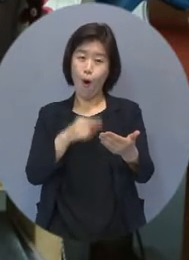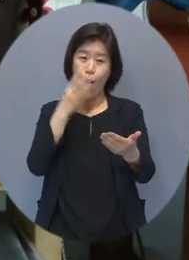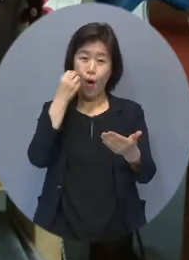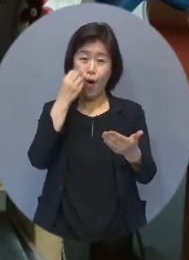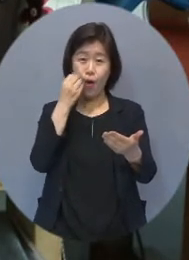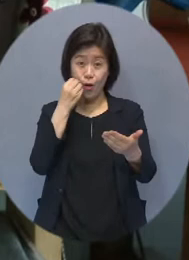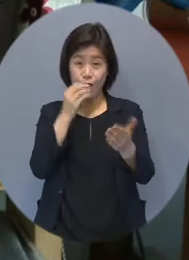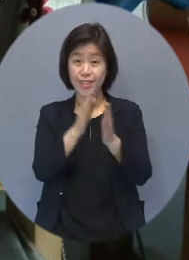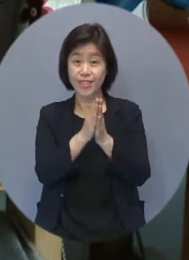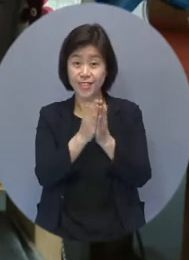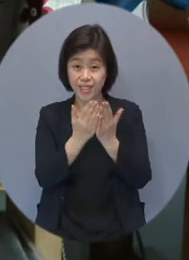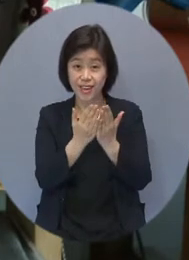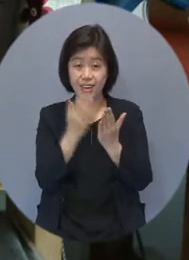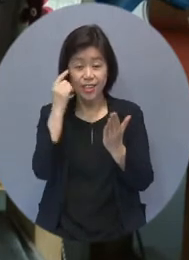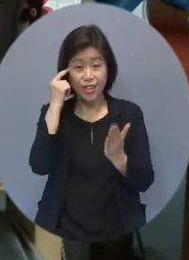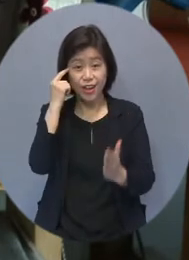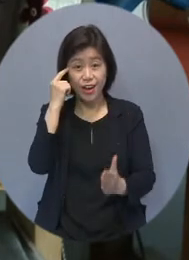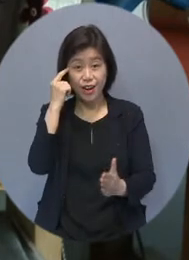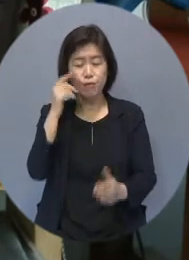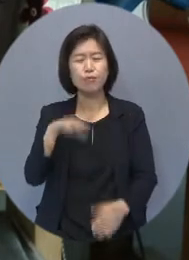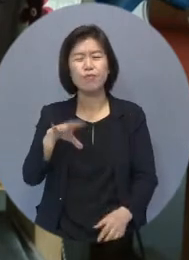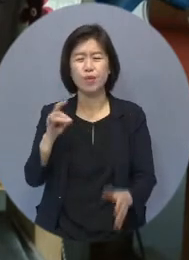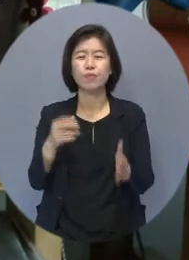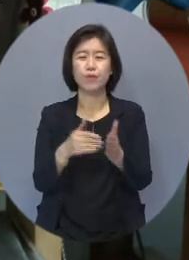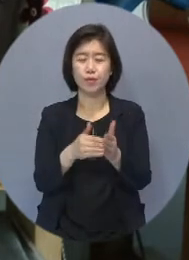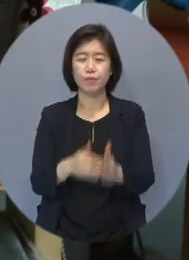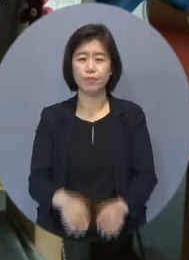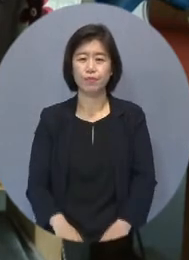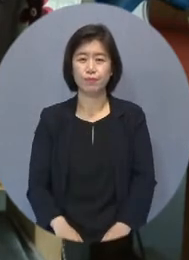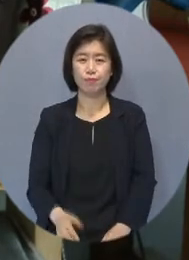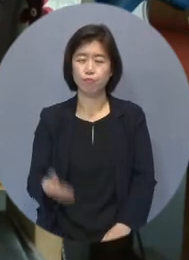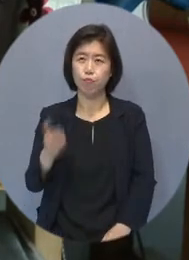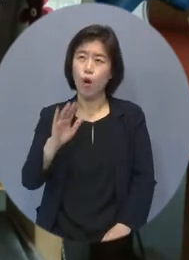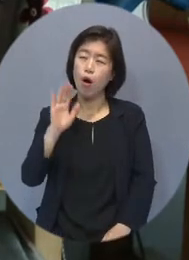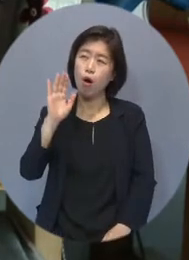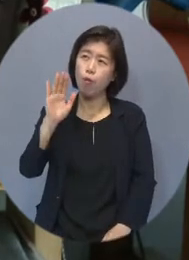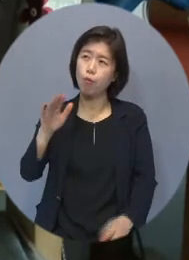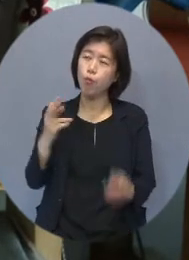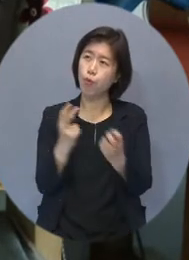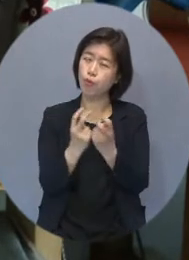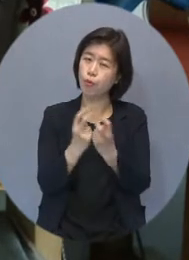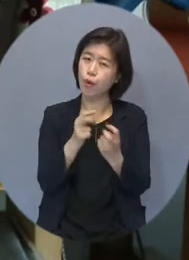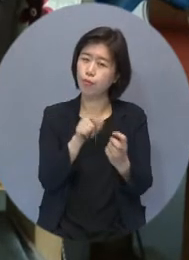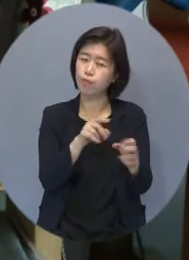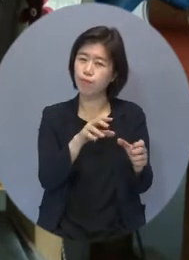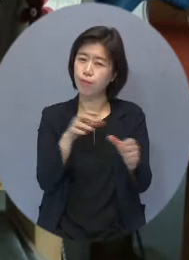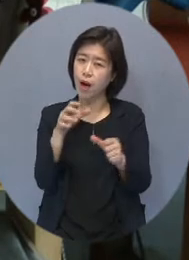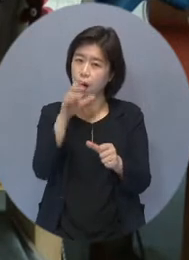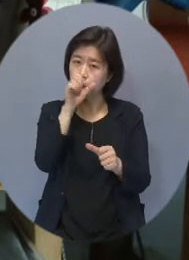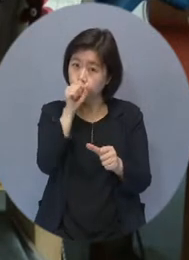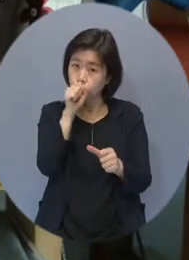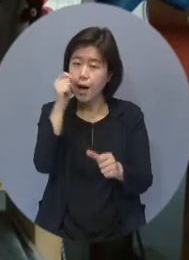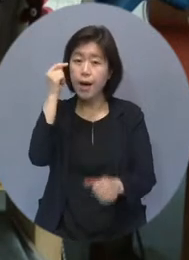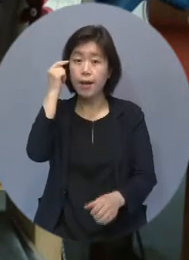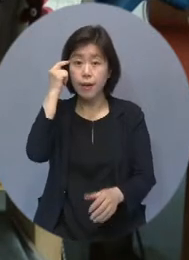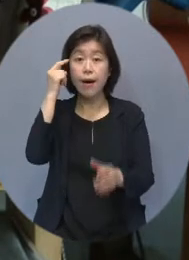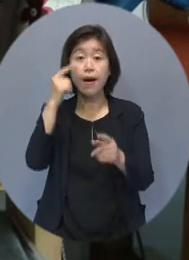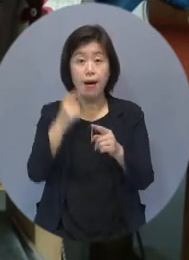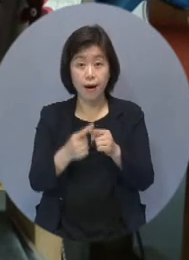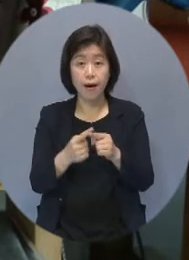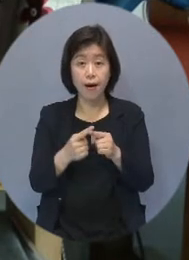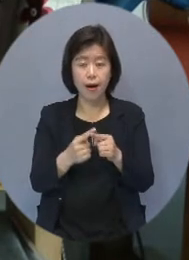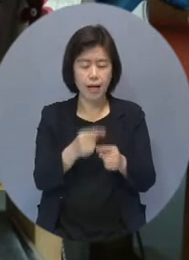책이었었어요. 충격적이기도 했었고. 그래서 어떻게 작업을 풀어볼까라고 고민을 하고 있다가 시각장애인분들을